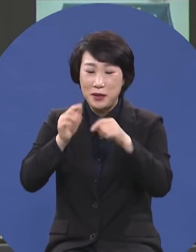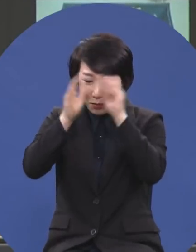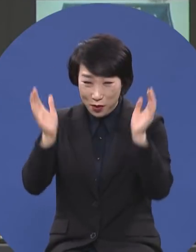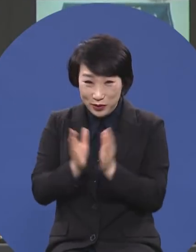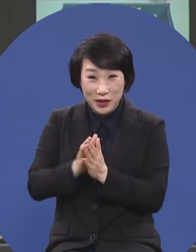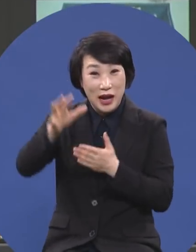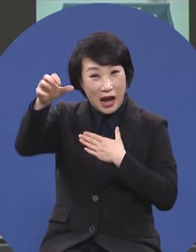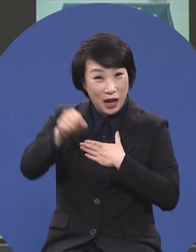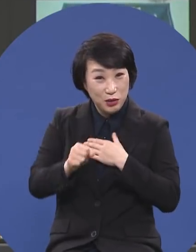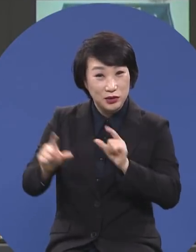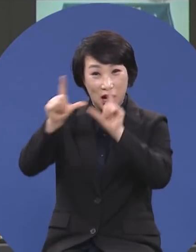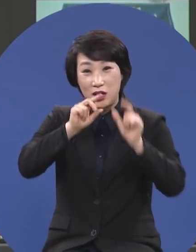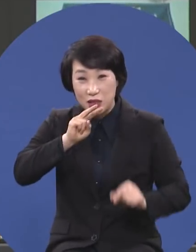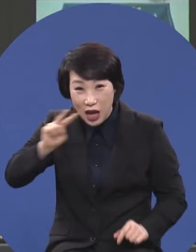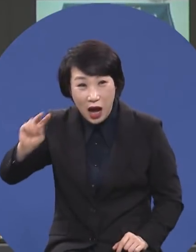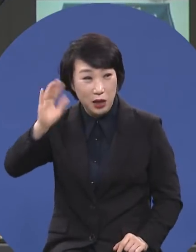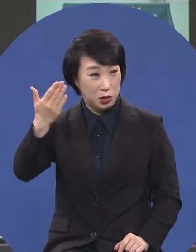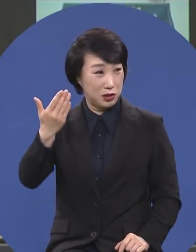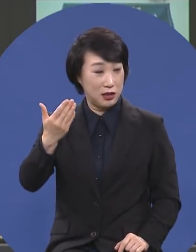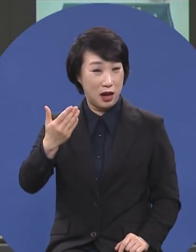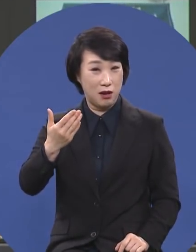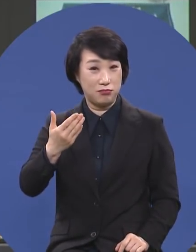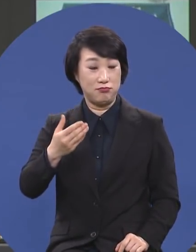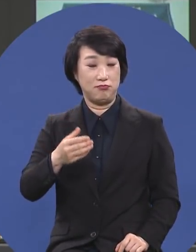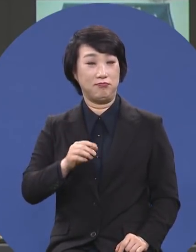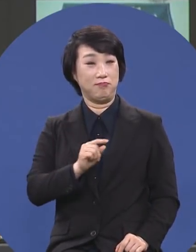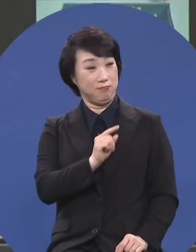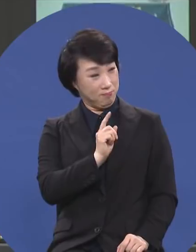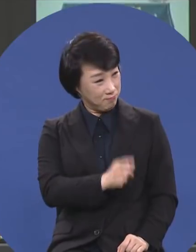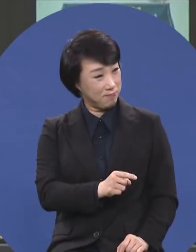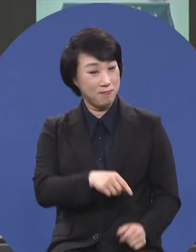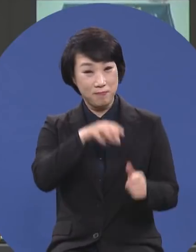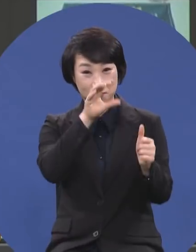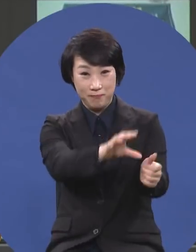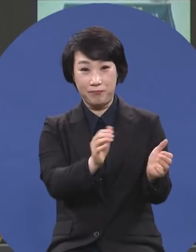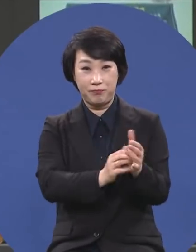입으로 나오는 모든 말씀으로 살아야 할 것이니라.